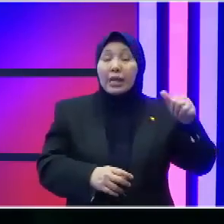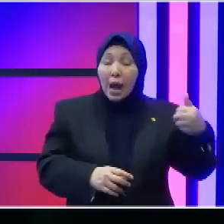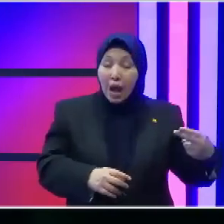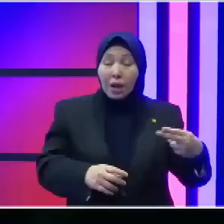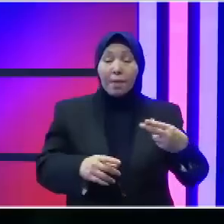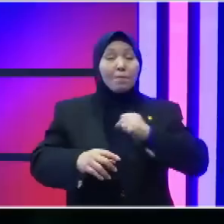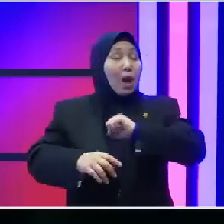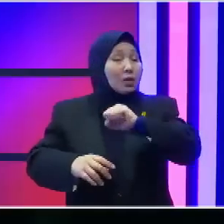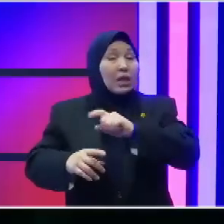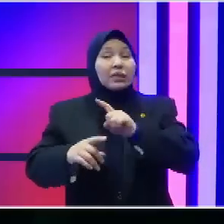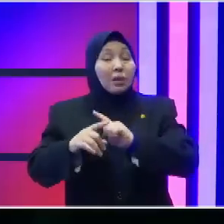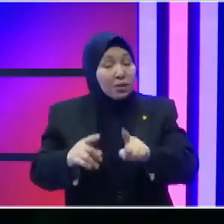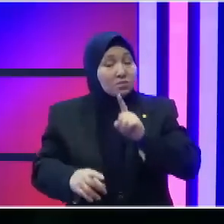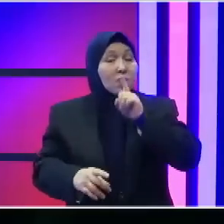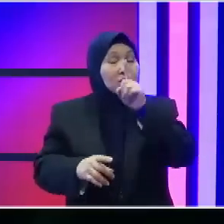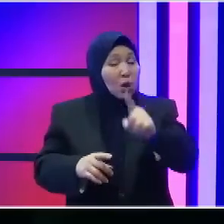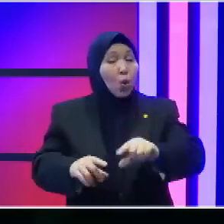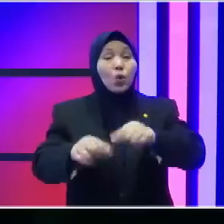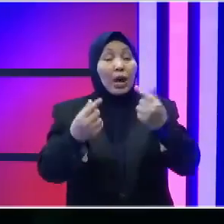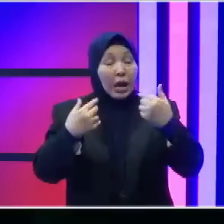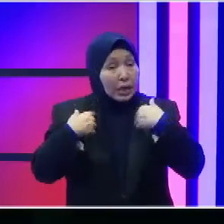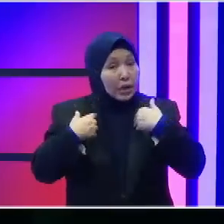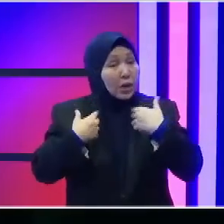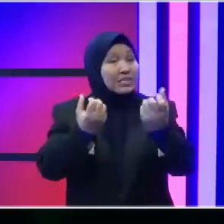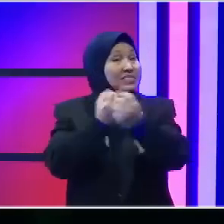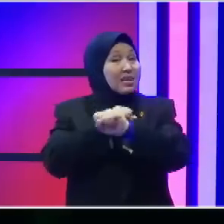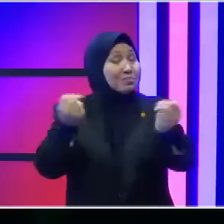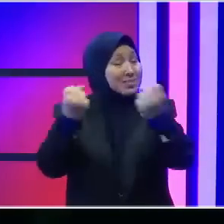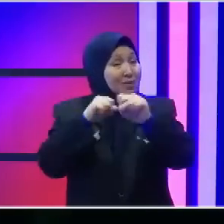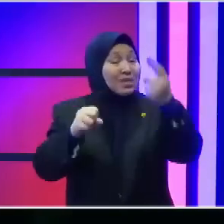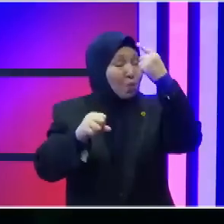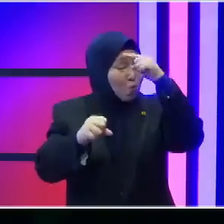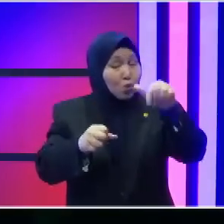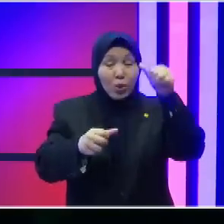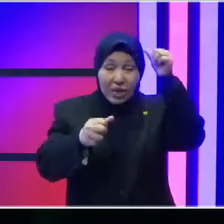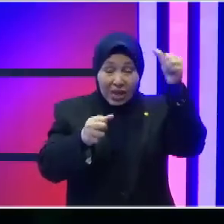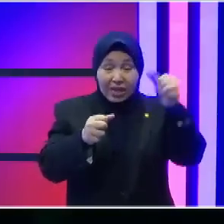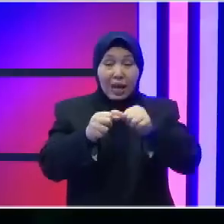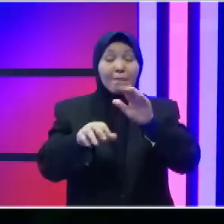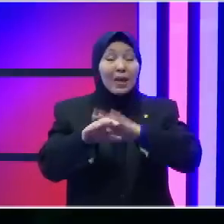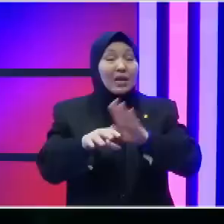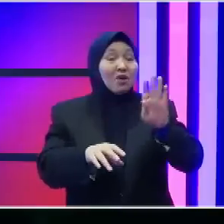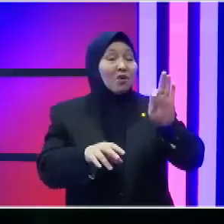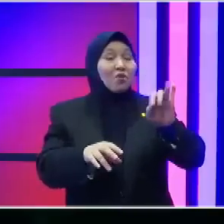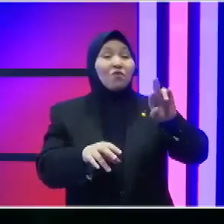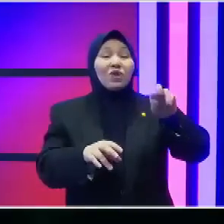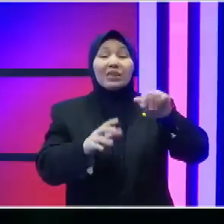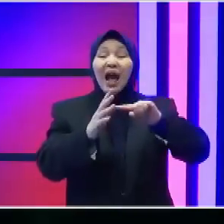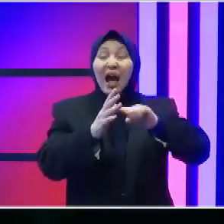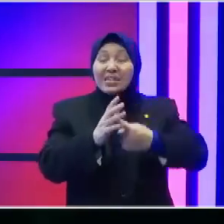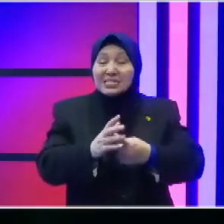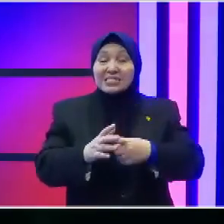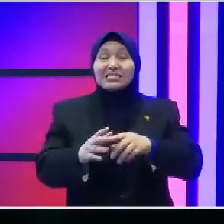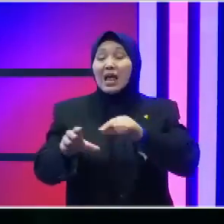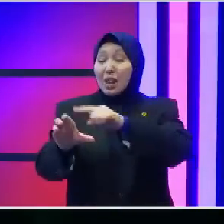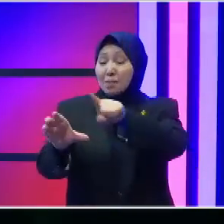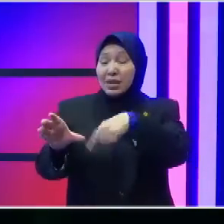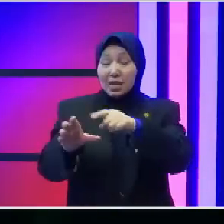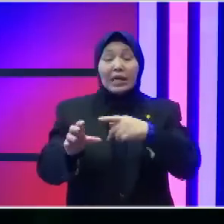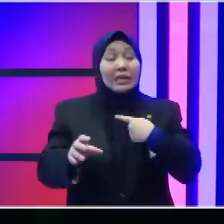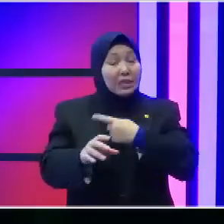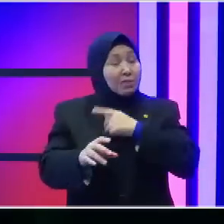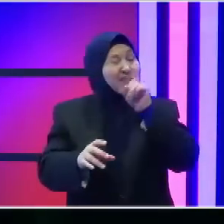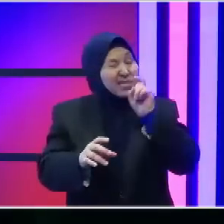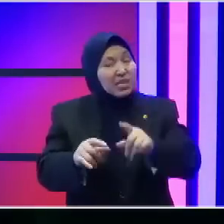apa? Quran ada hujah-hujah dah siap sedia untuk ingatkan balik pada fitrah mereka. Ha, jadi kita kena